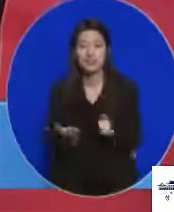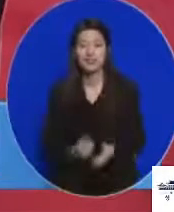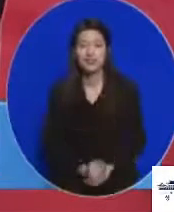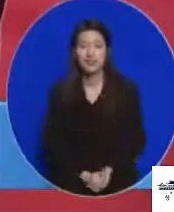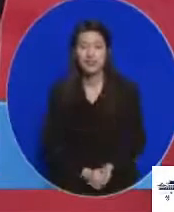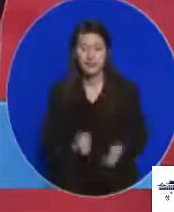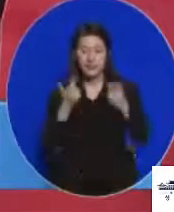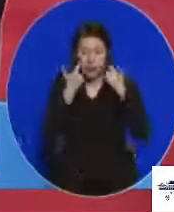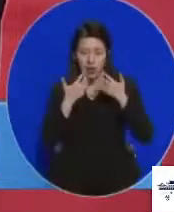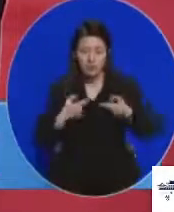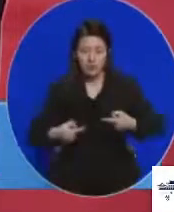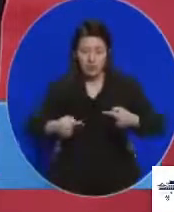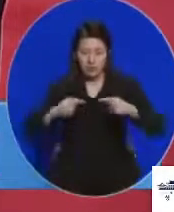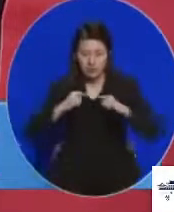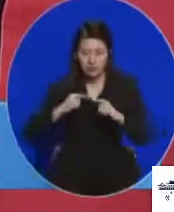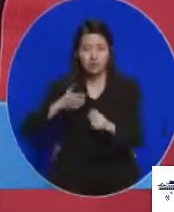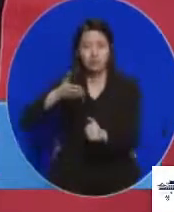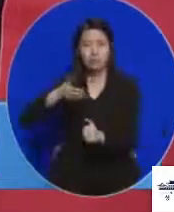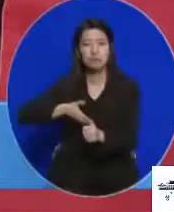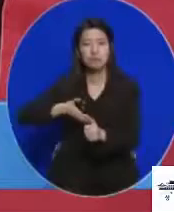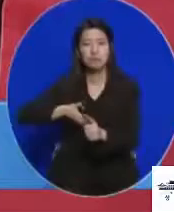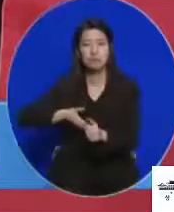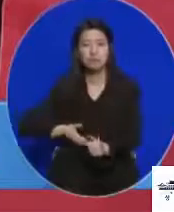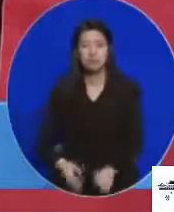참여해 주시기 바랍니다